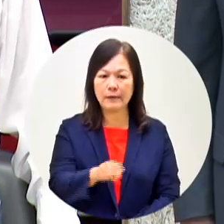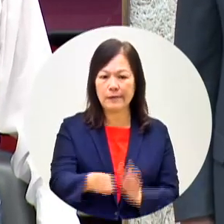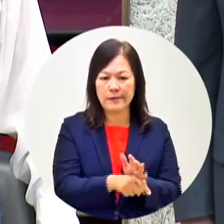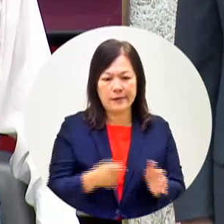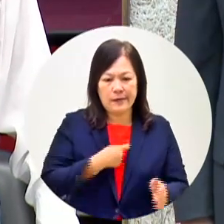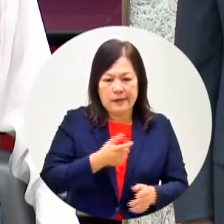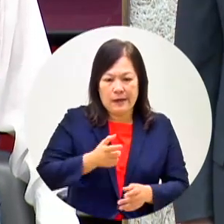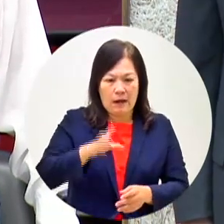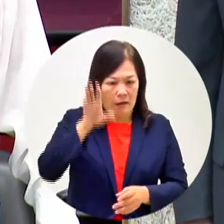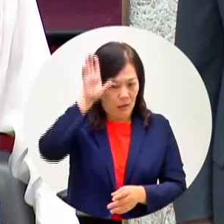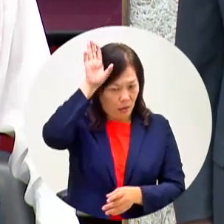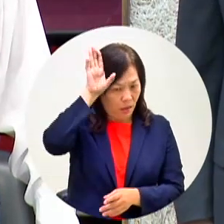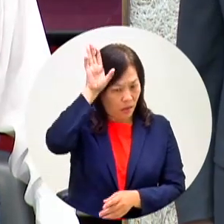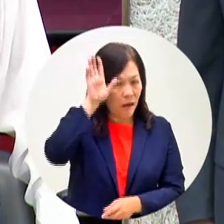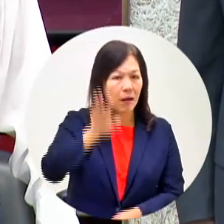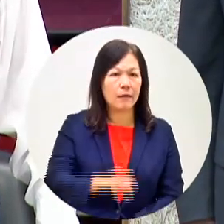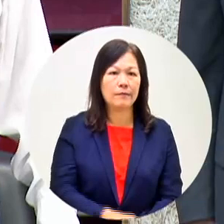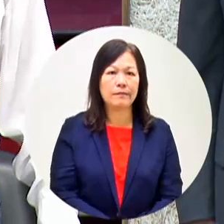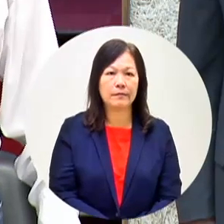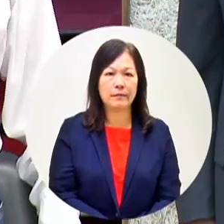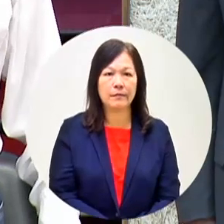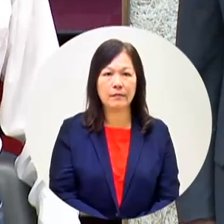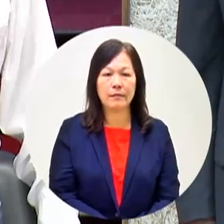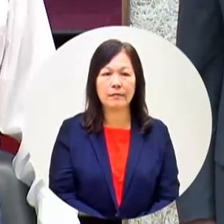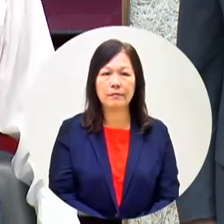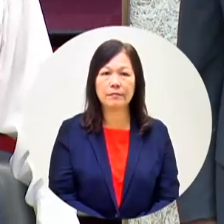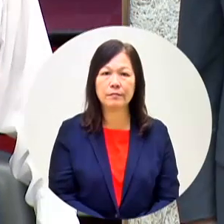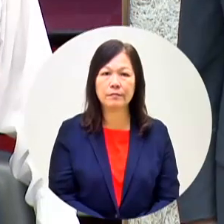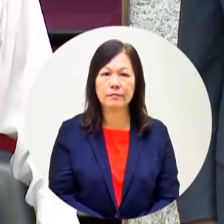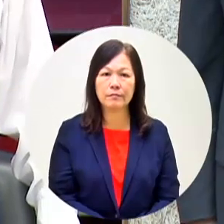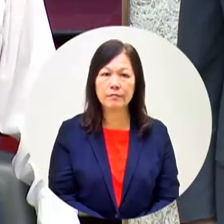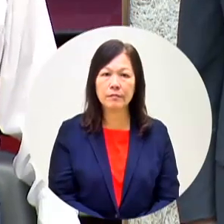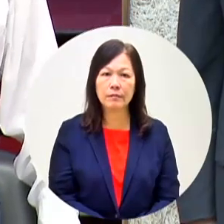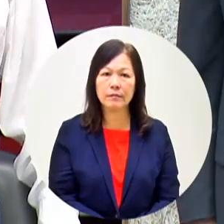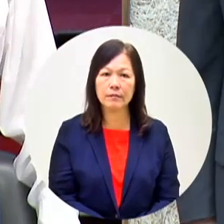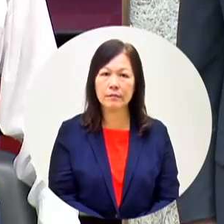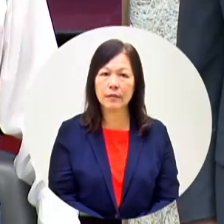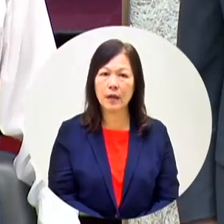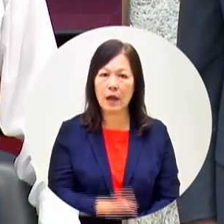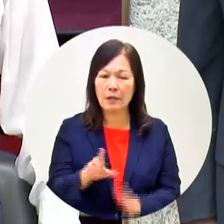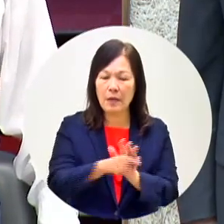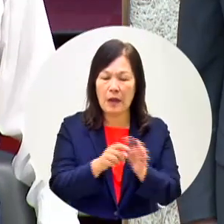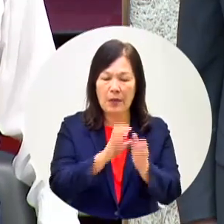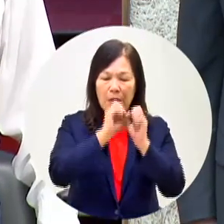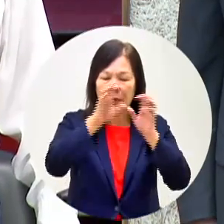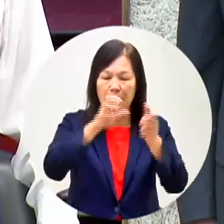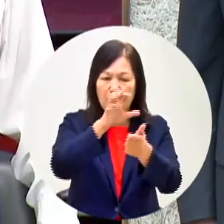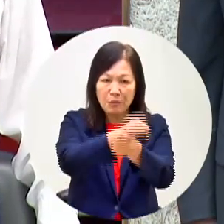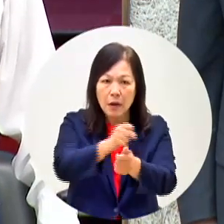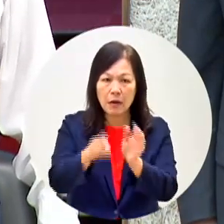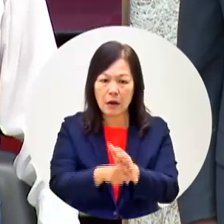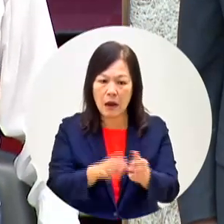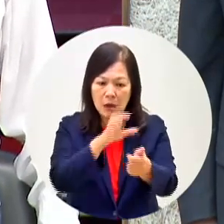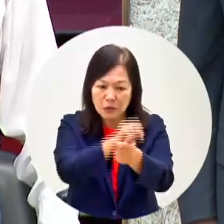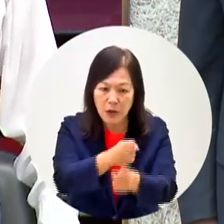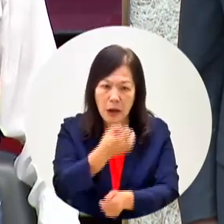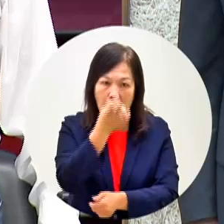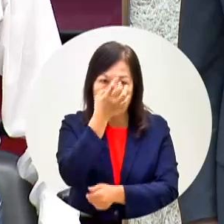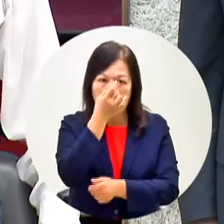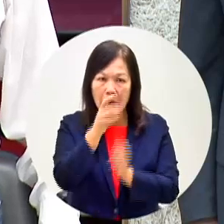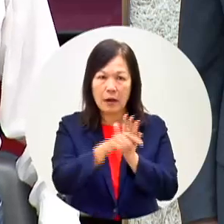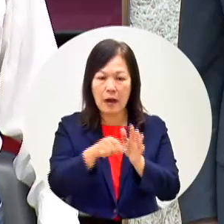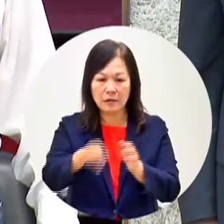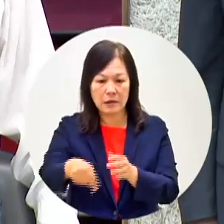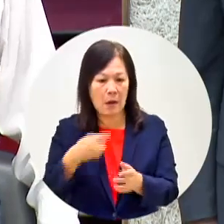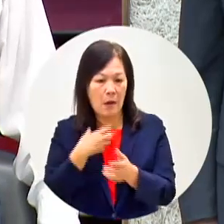离谱的事情呢。通缉犯不敢抓，人这无通缉的，安尼配